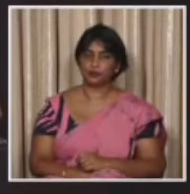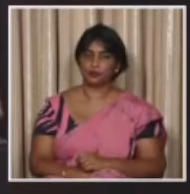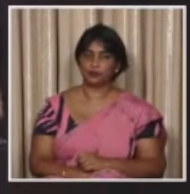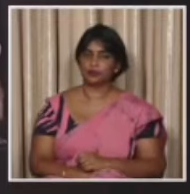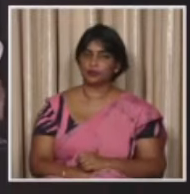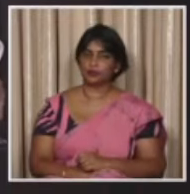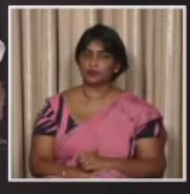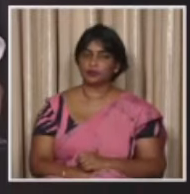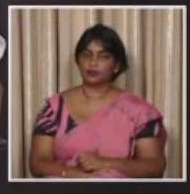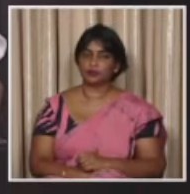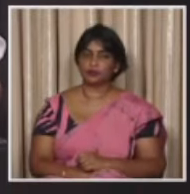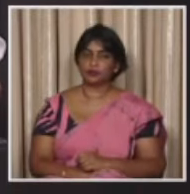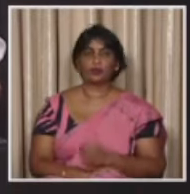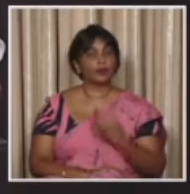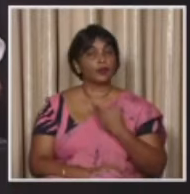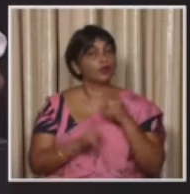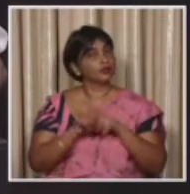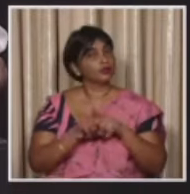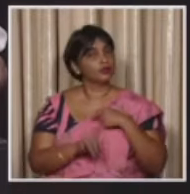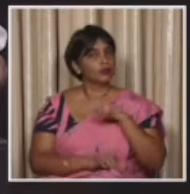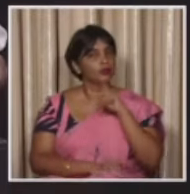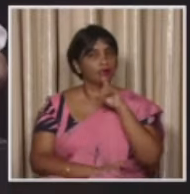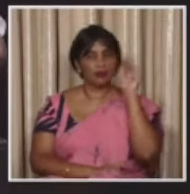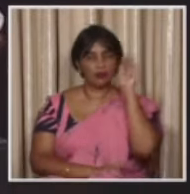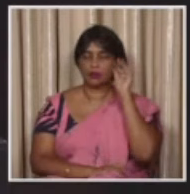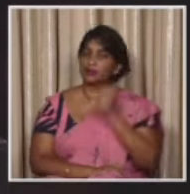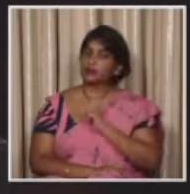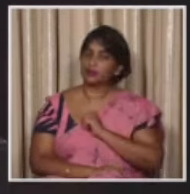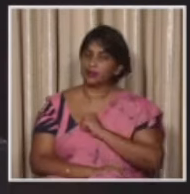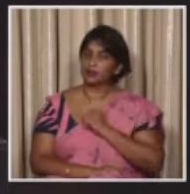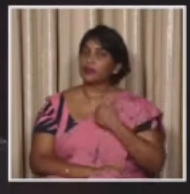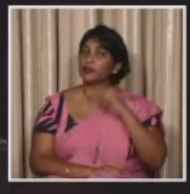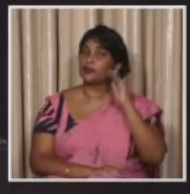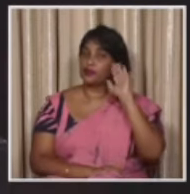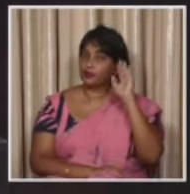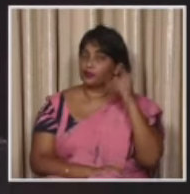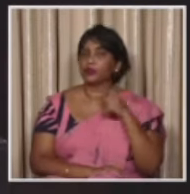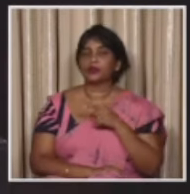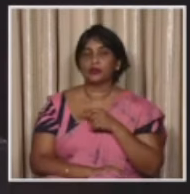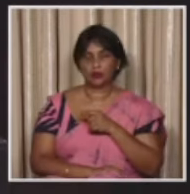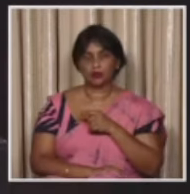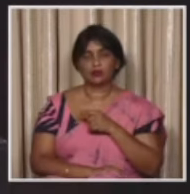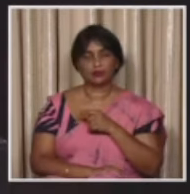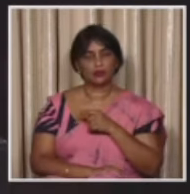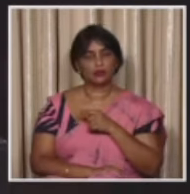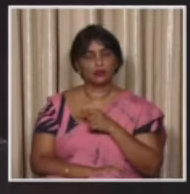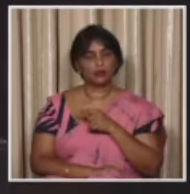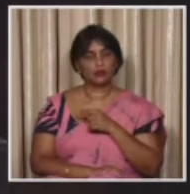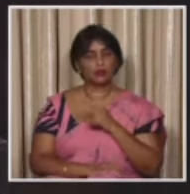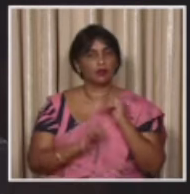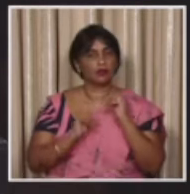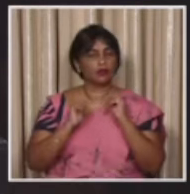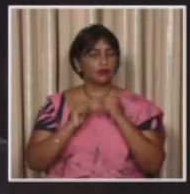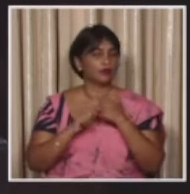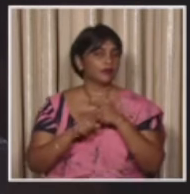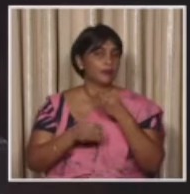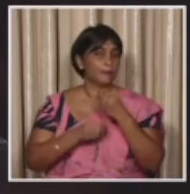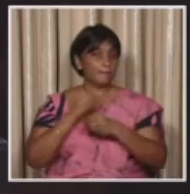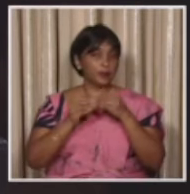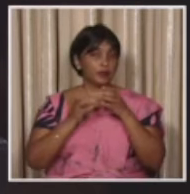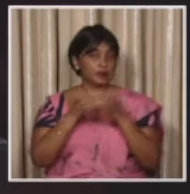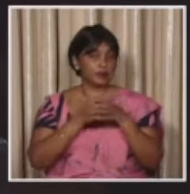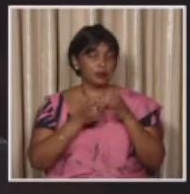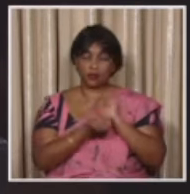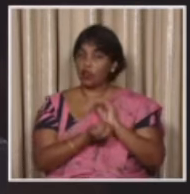වගේම අපි අහන්න කැමති විශේෂයෙන්ම මේ සක්සෙසර් කම්පනීස් 12ක් වෙනවා.